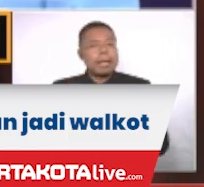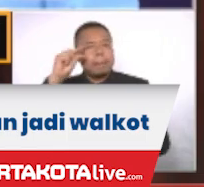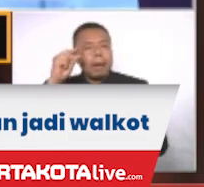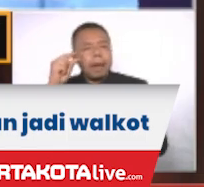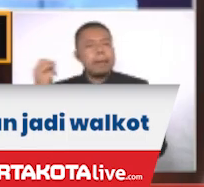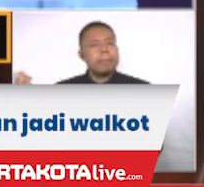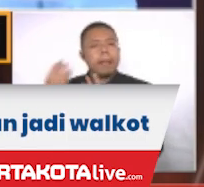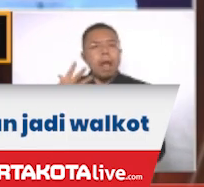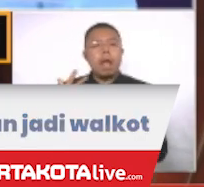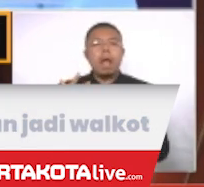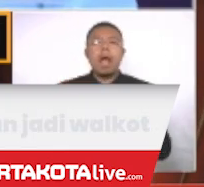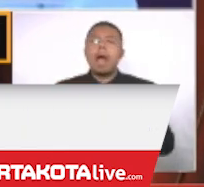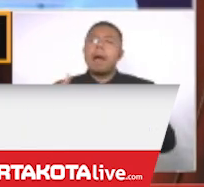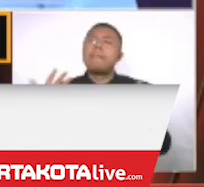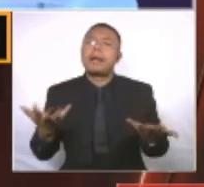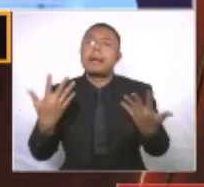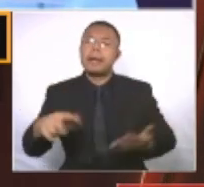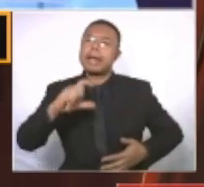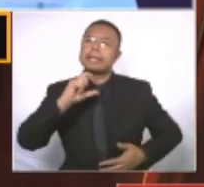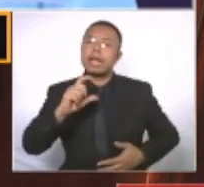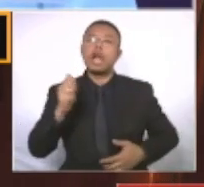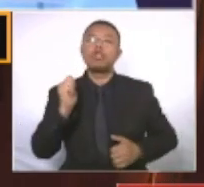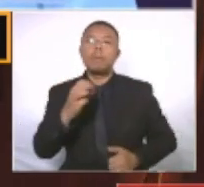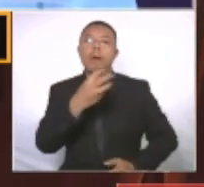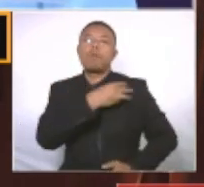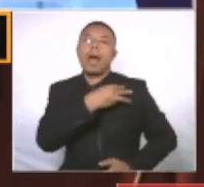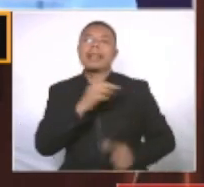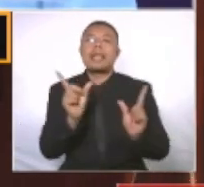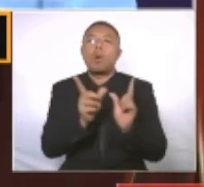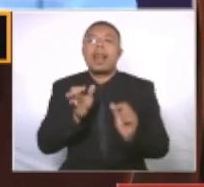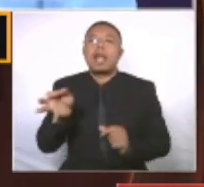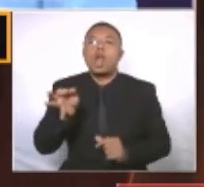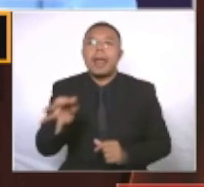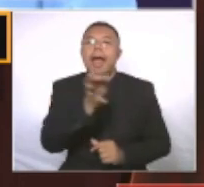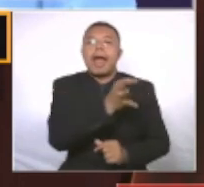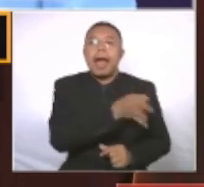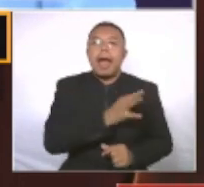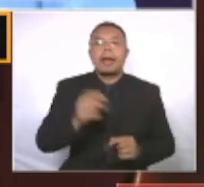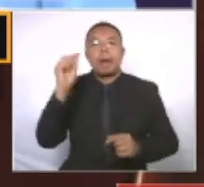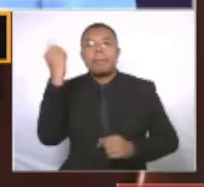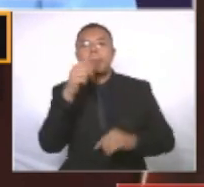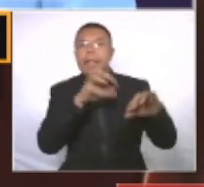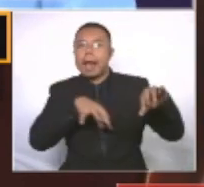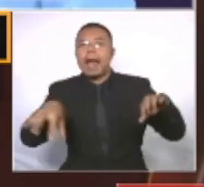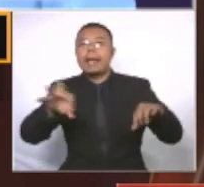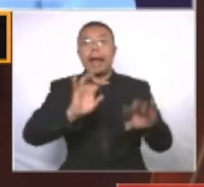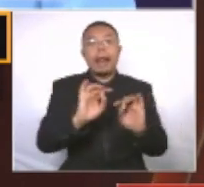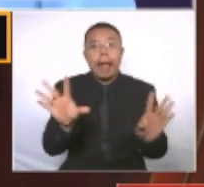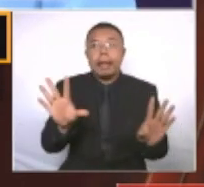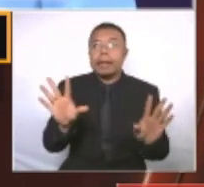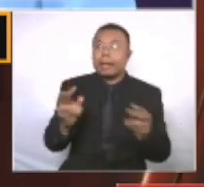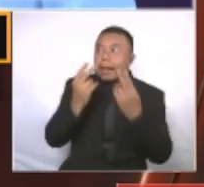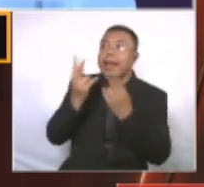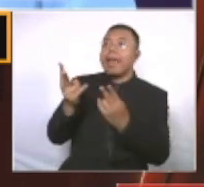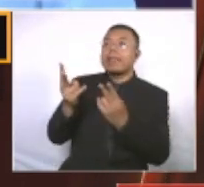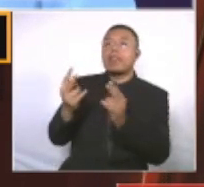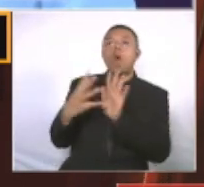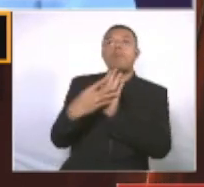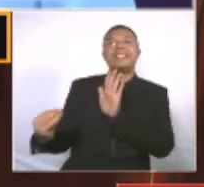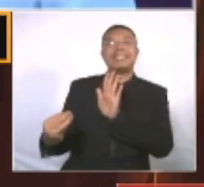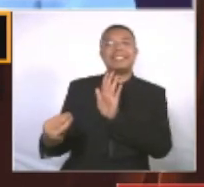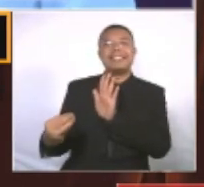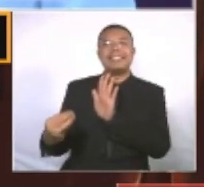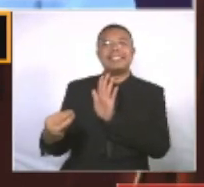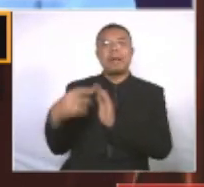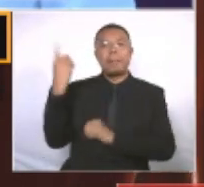menyampaikan tips and tricks agar bupati, wali kota, dan pemerintah daerah yang lain bisa belajar